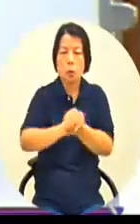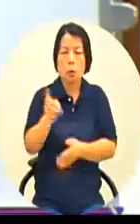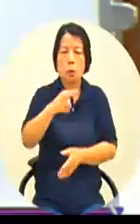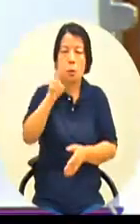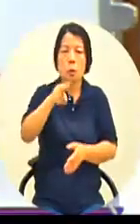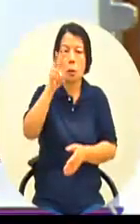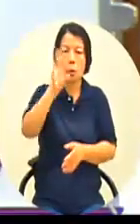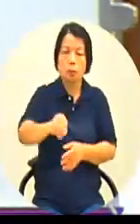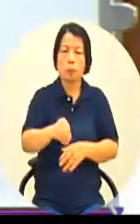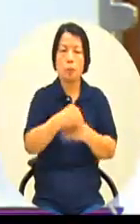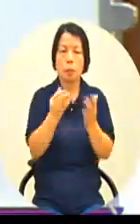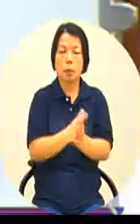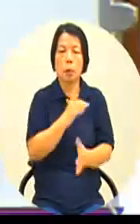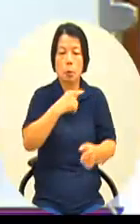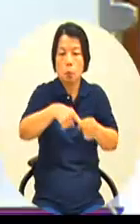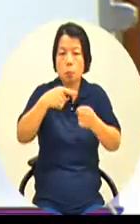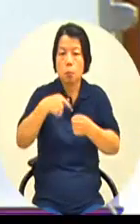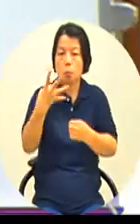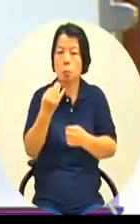伊的收益有多少？